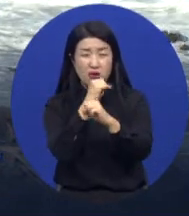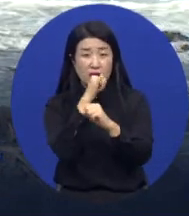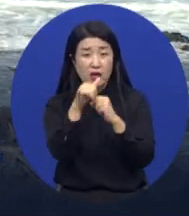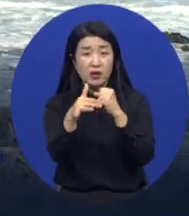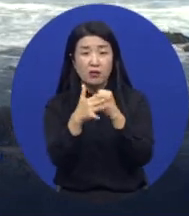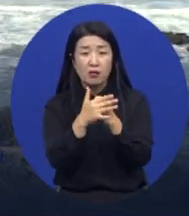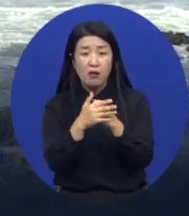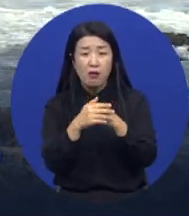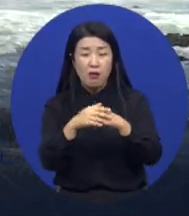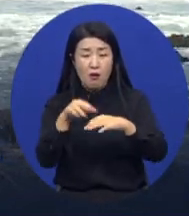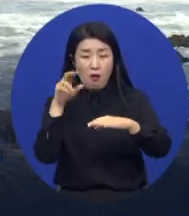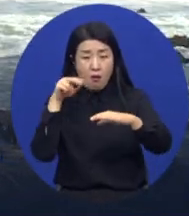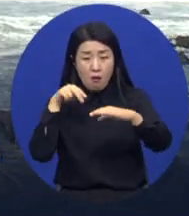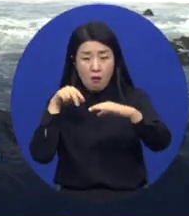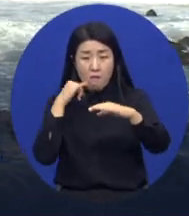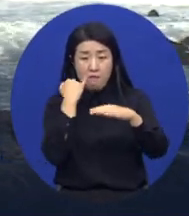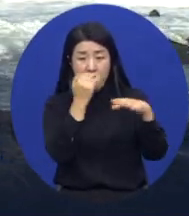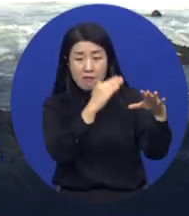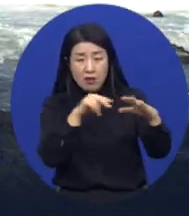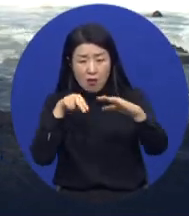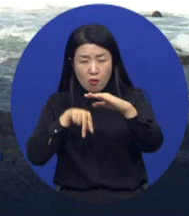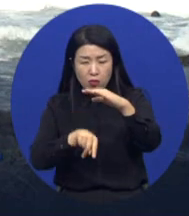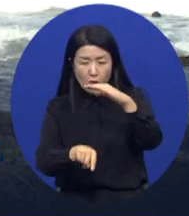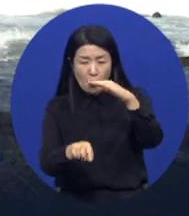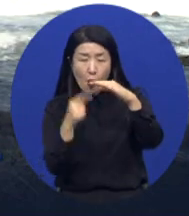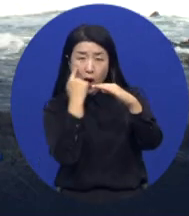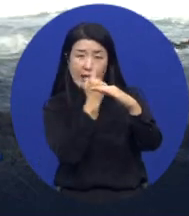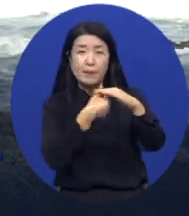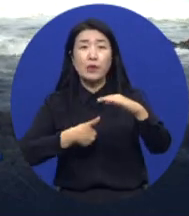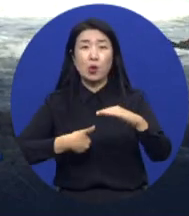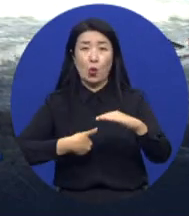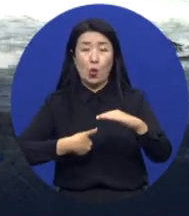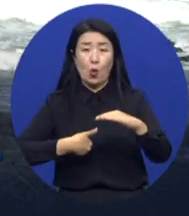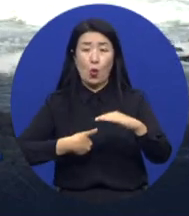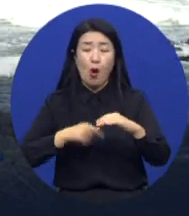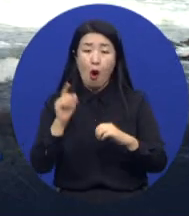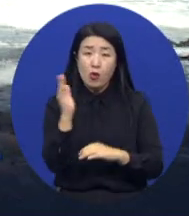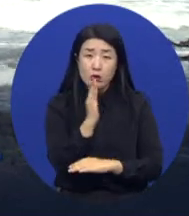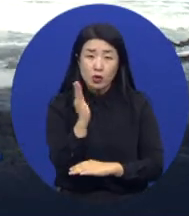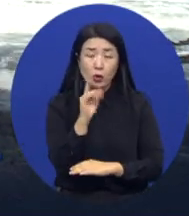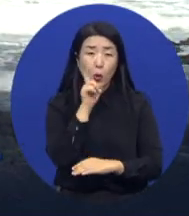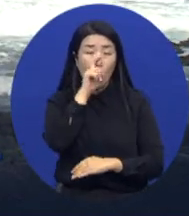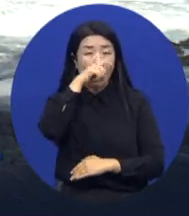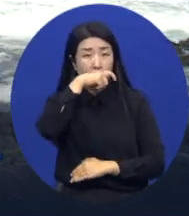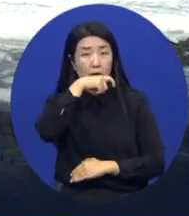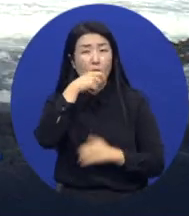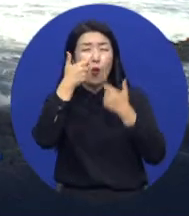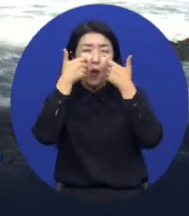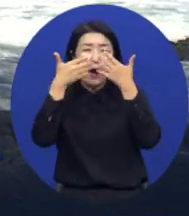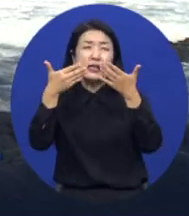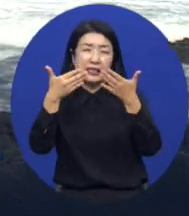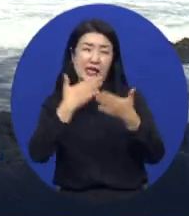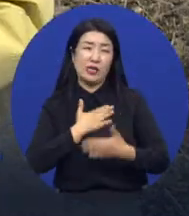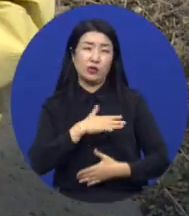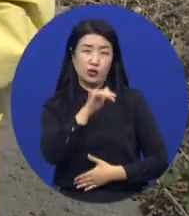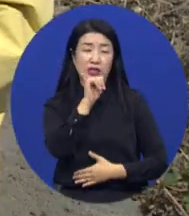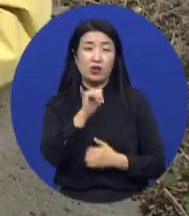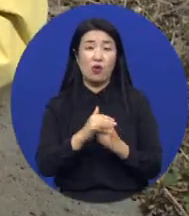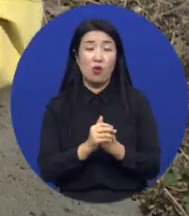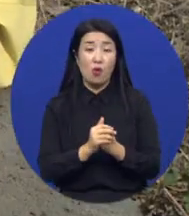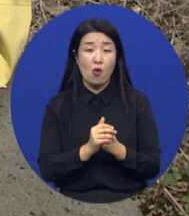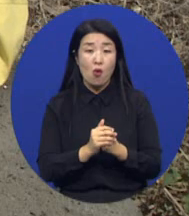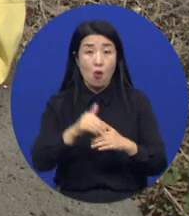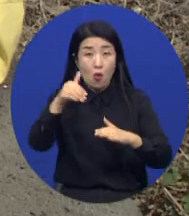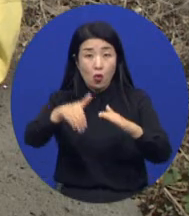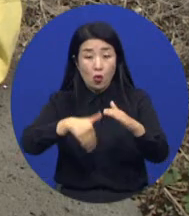지금 수중 촬영해갖고 밑에 그 바닷속을 봐야 됩니다. 그러면 어느 정도 오염이 된 건지는 확실히 알수 있을 것 같습니다.